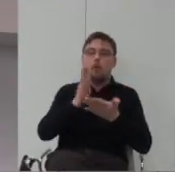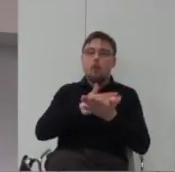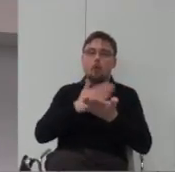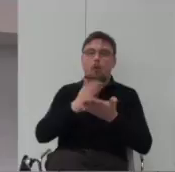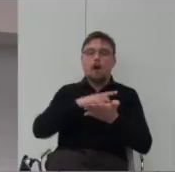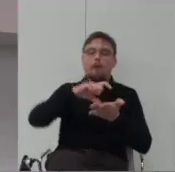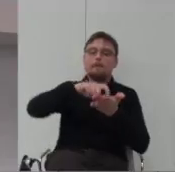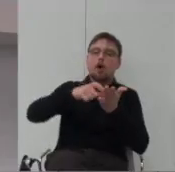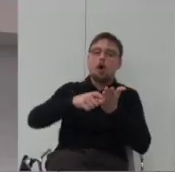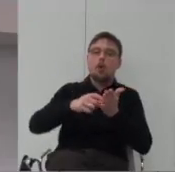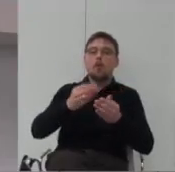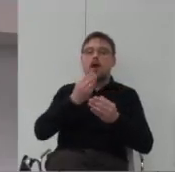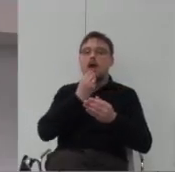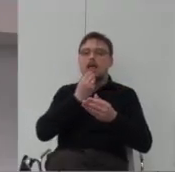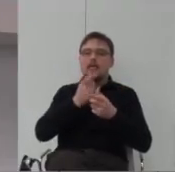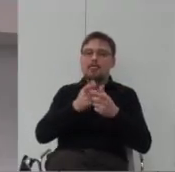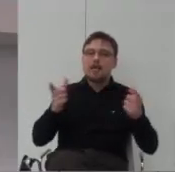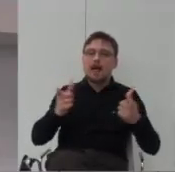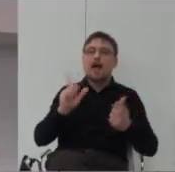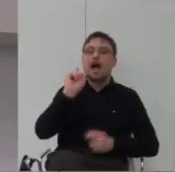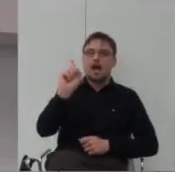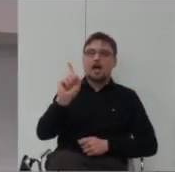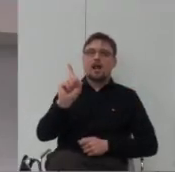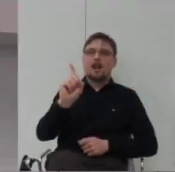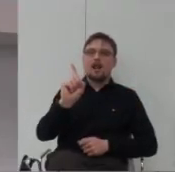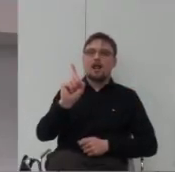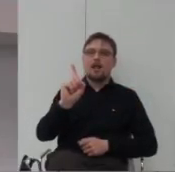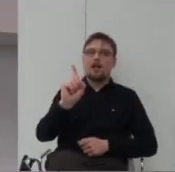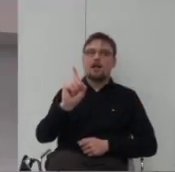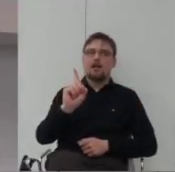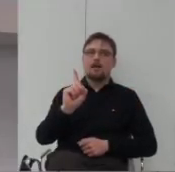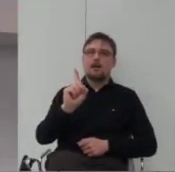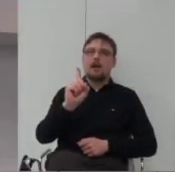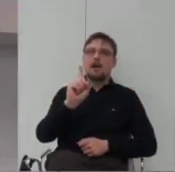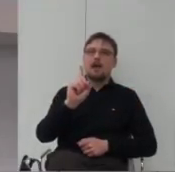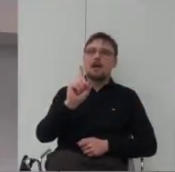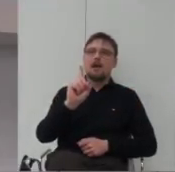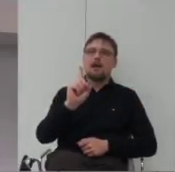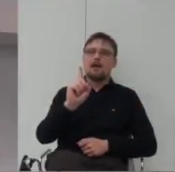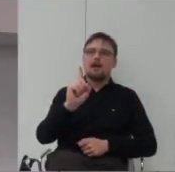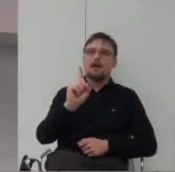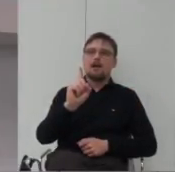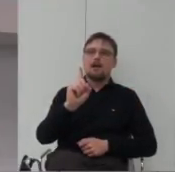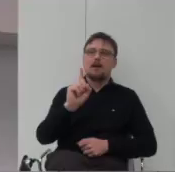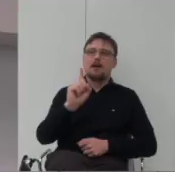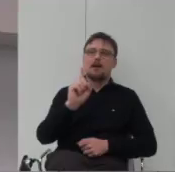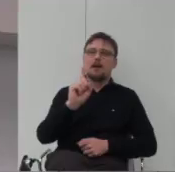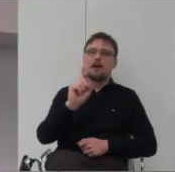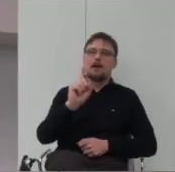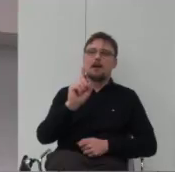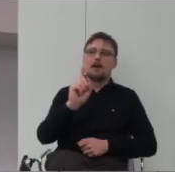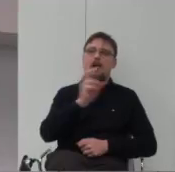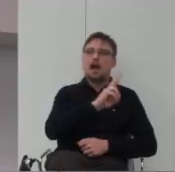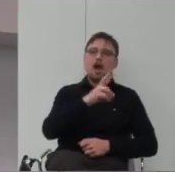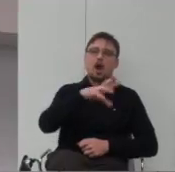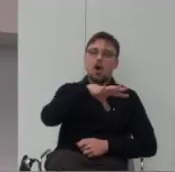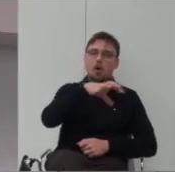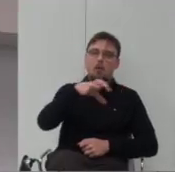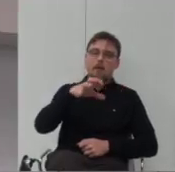które mają do dyspozycji przestrzenie wspólne, czyli przestronne kuchnie, salony, jadalnie, ale każda